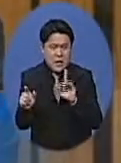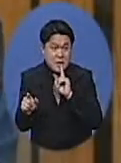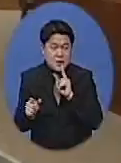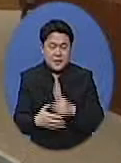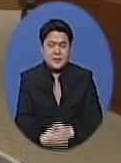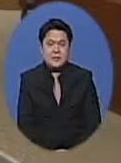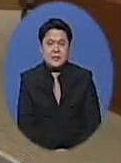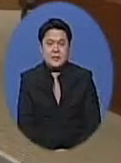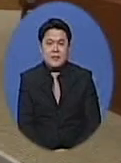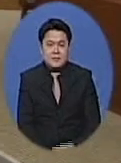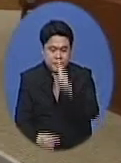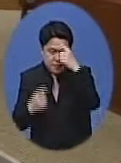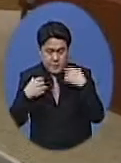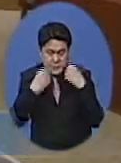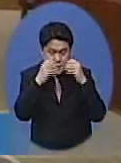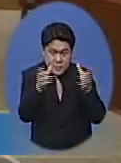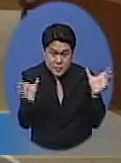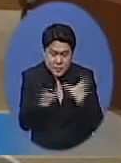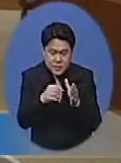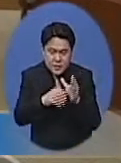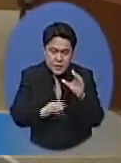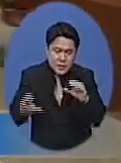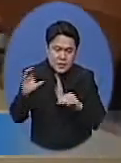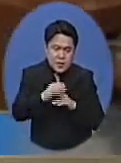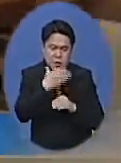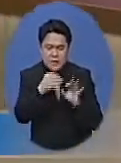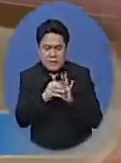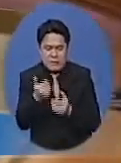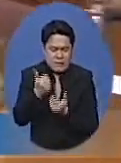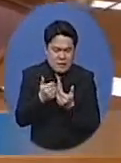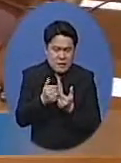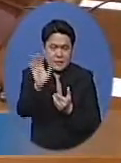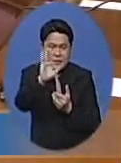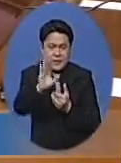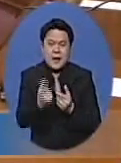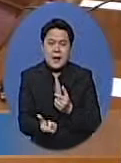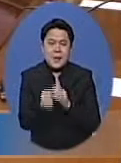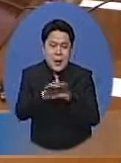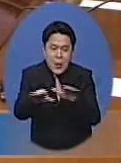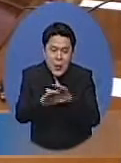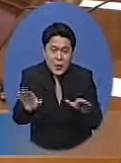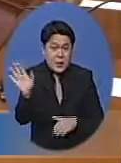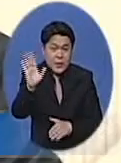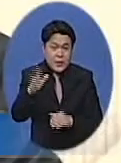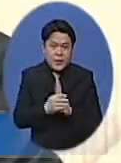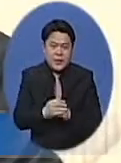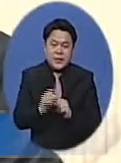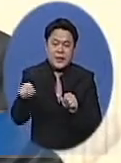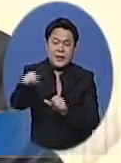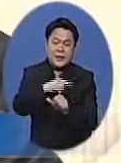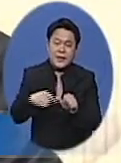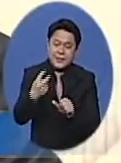강조합니다. 정부와 새누리당이 증세 복지 논쟁에 따른 혼선을 서둘러 정리하기보다 상황을